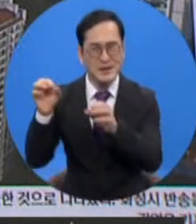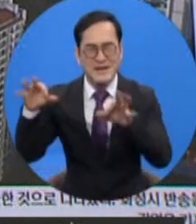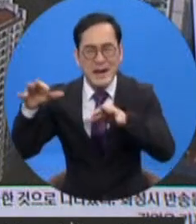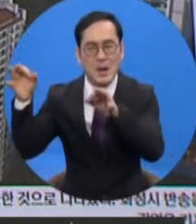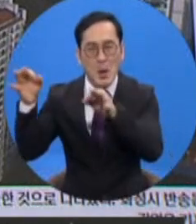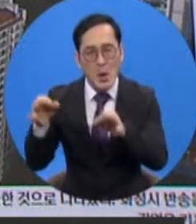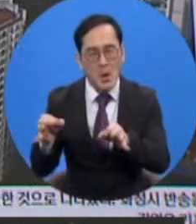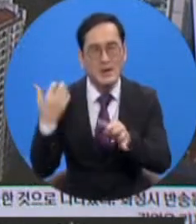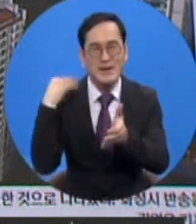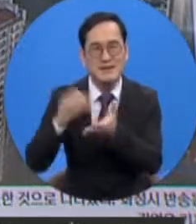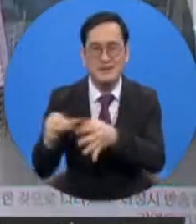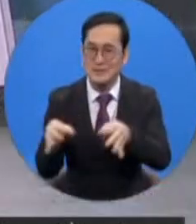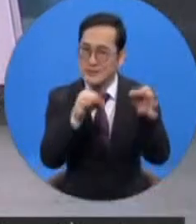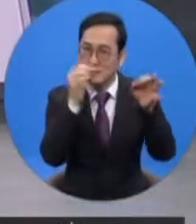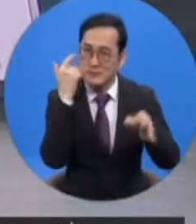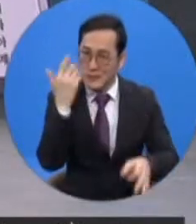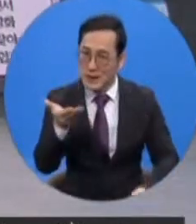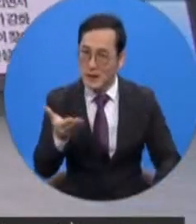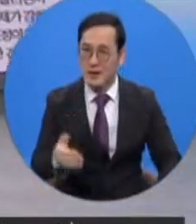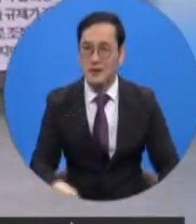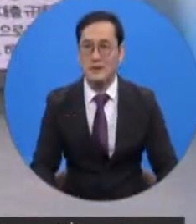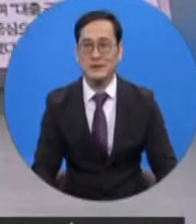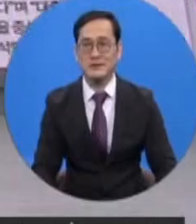의문을 제기하고 있습니다.